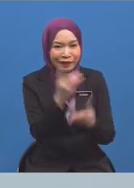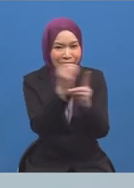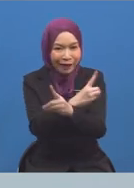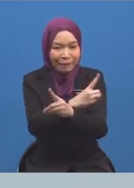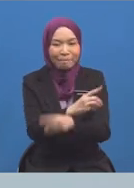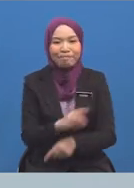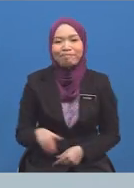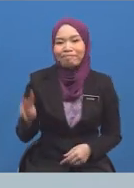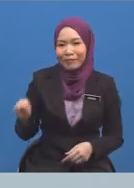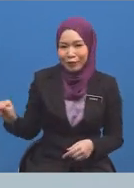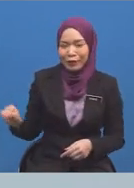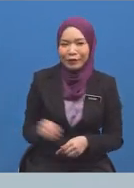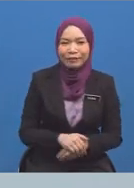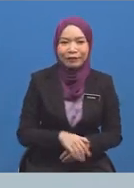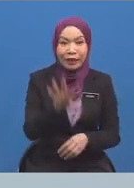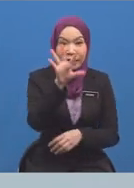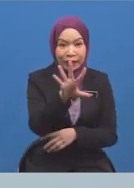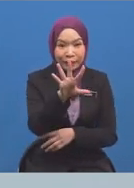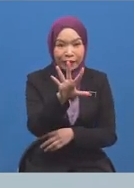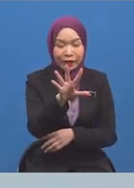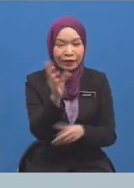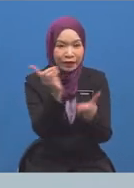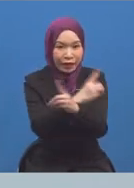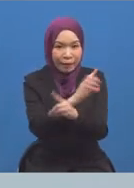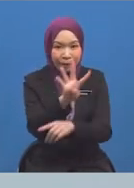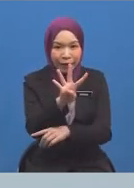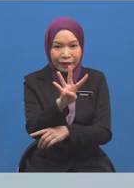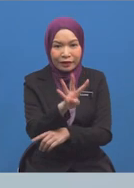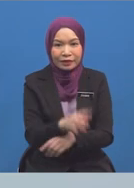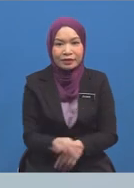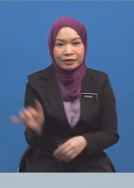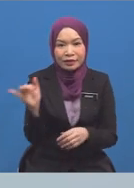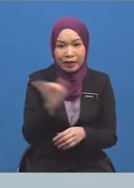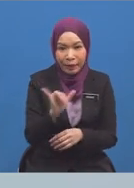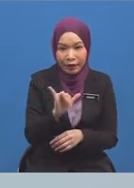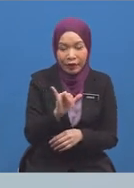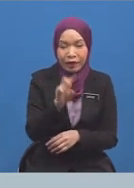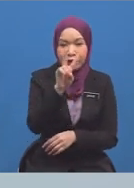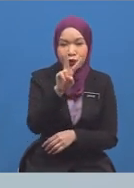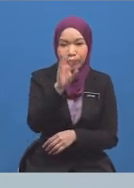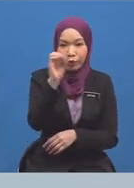mendarat murid-murid 5 darah 4 =